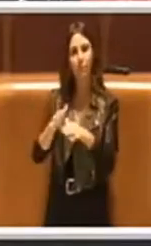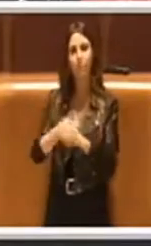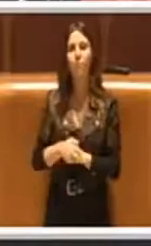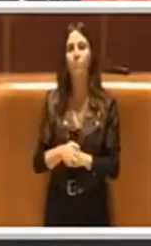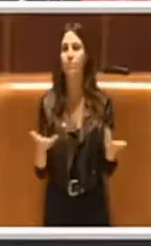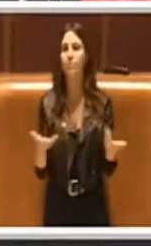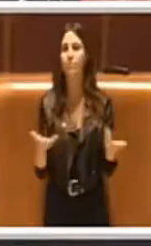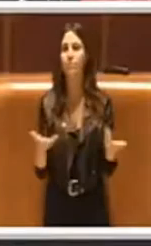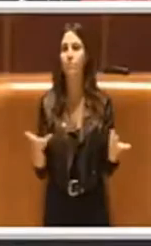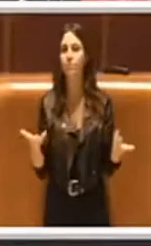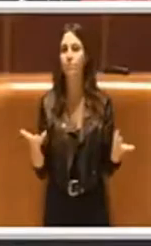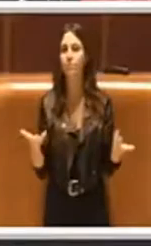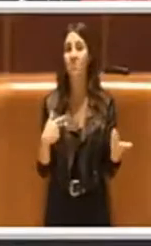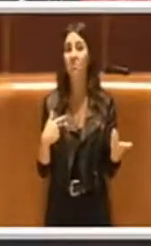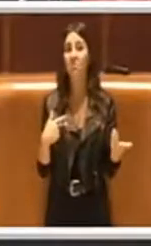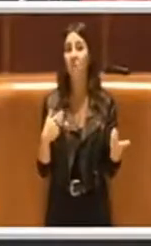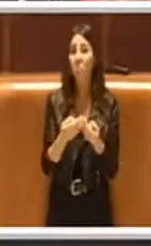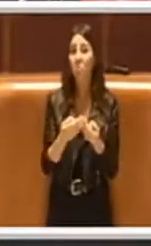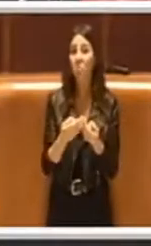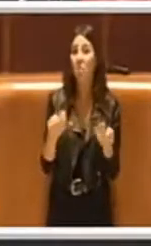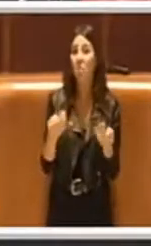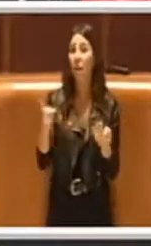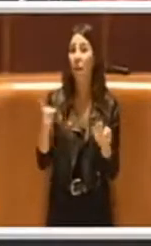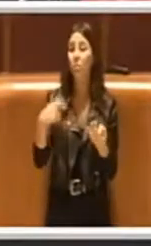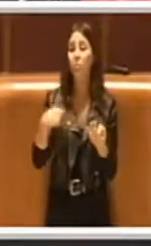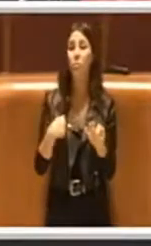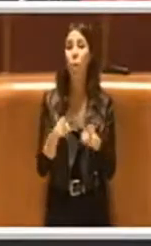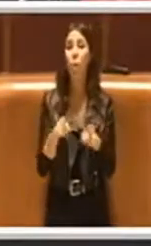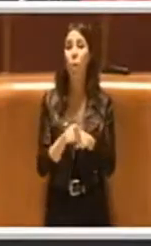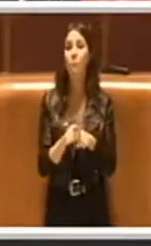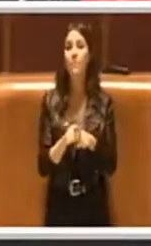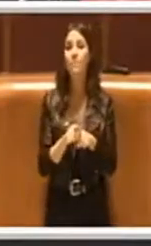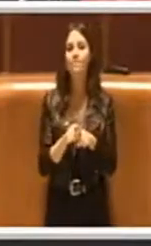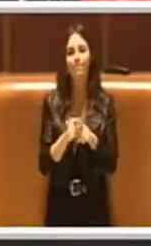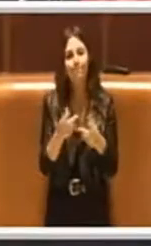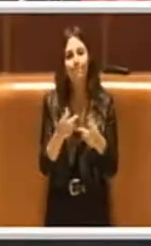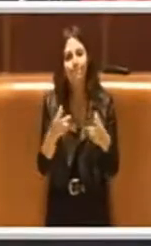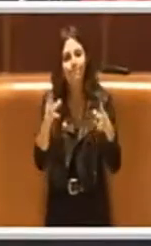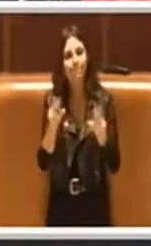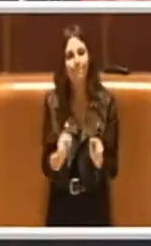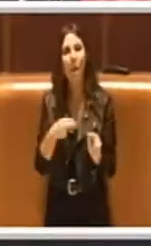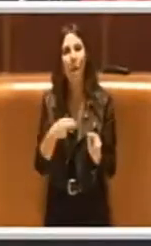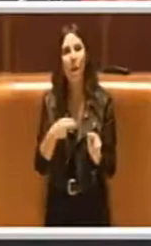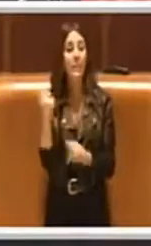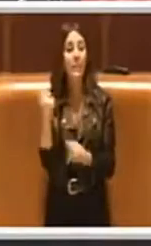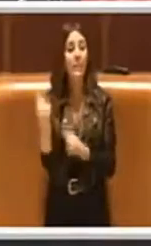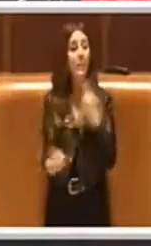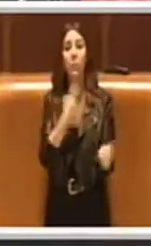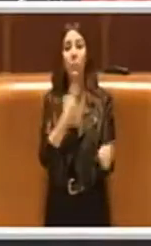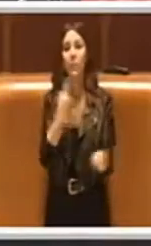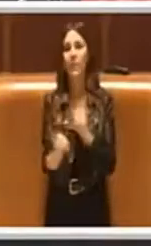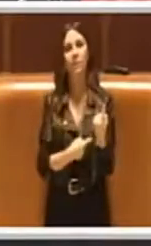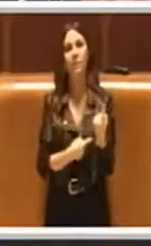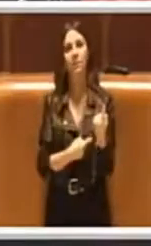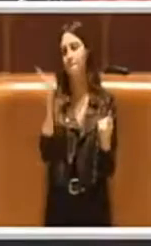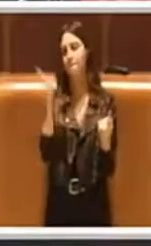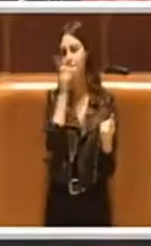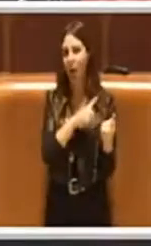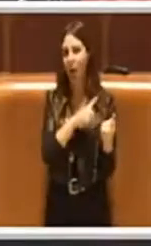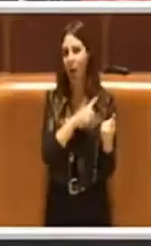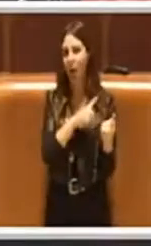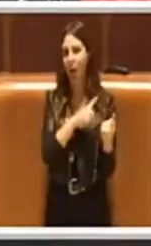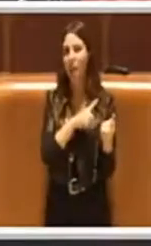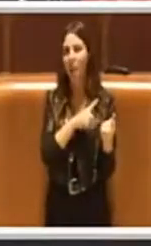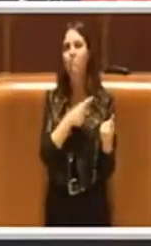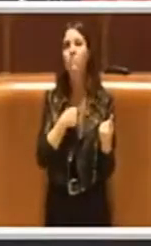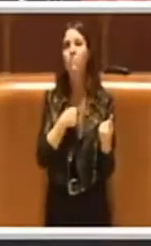che normalmente insistono a dire che va tutto male che ci sono che non